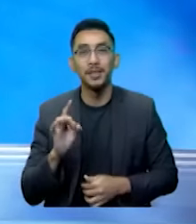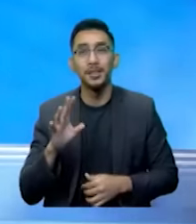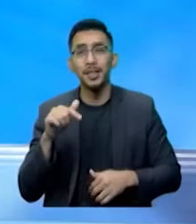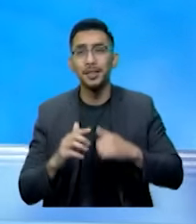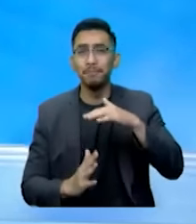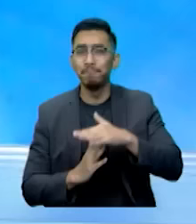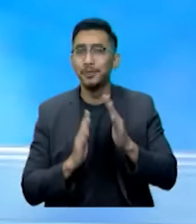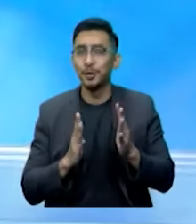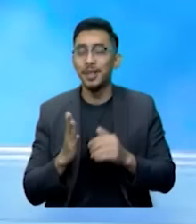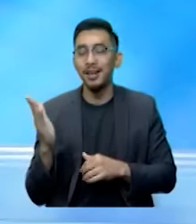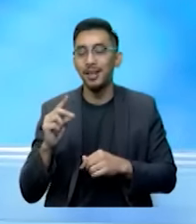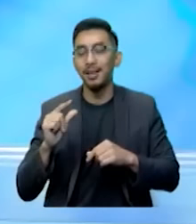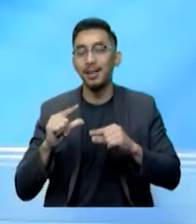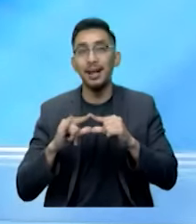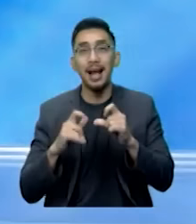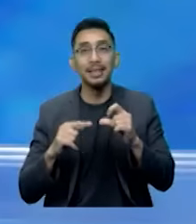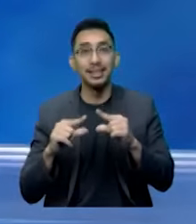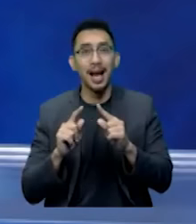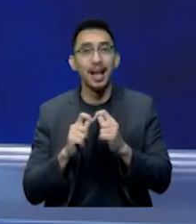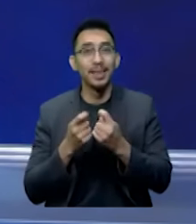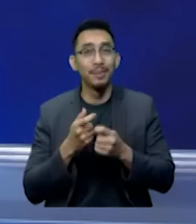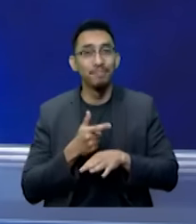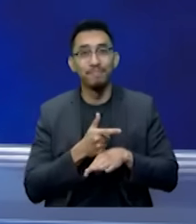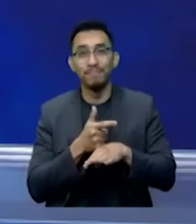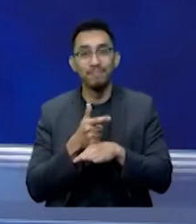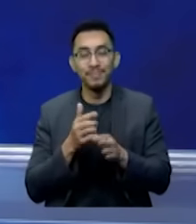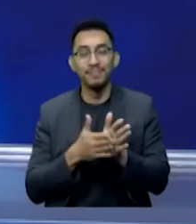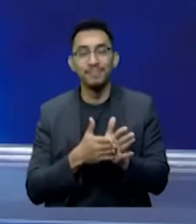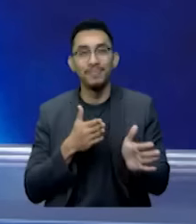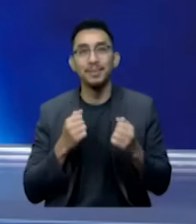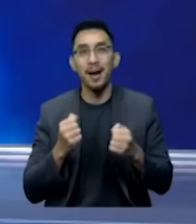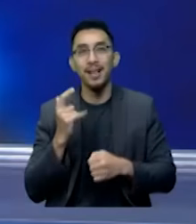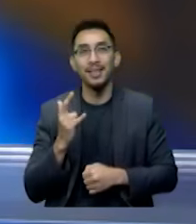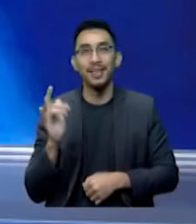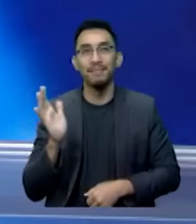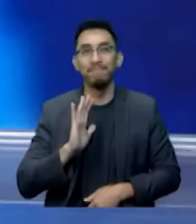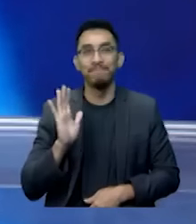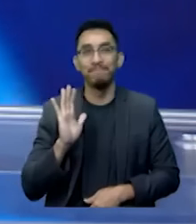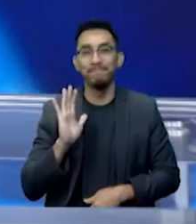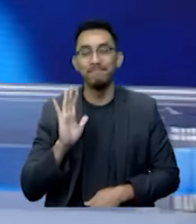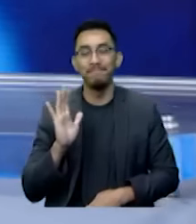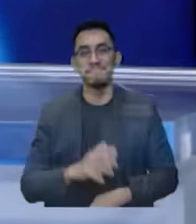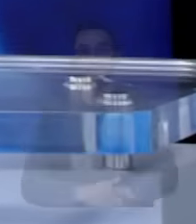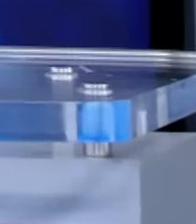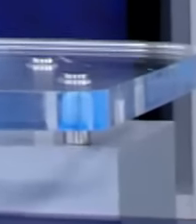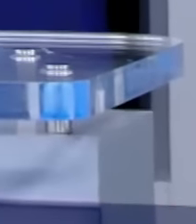Kami akhiri jumpa kita siang ini. Saya Raisa Nadia bersama tim yang bertugas undur diri. Tetap semangat dan sampai jumpa.